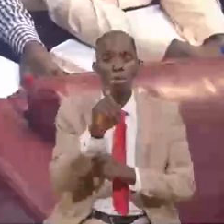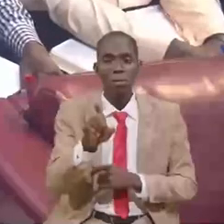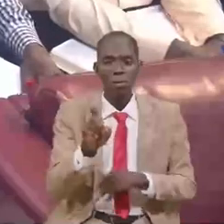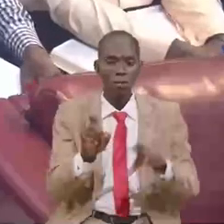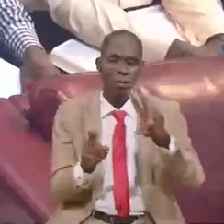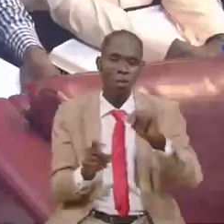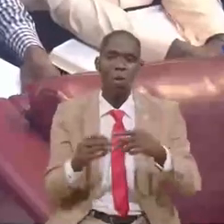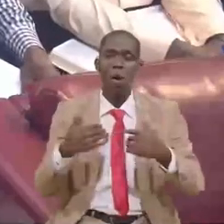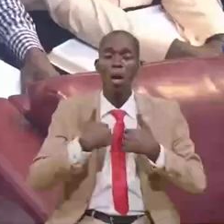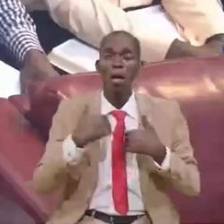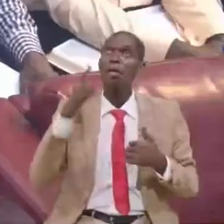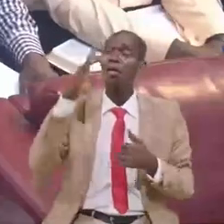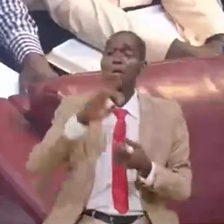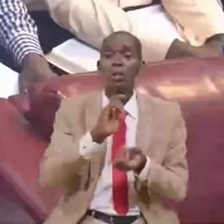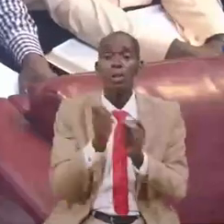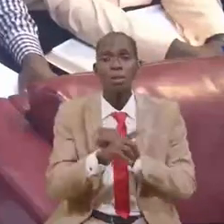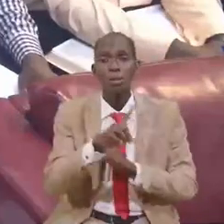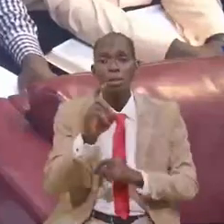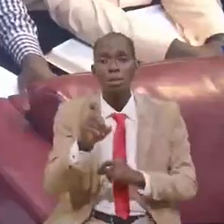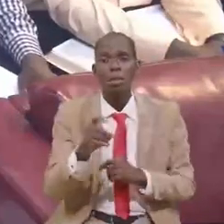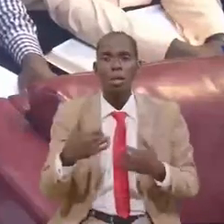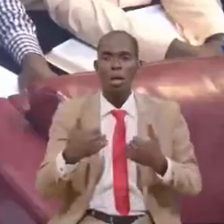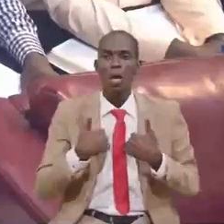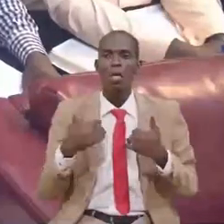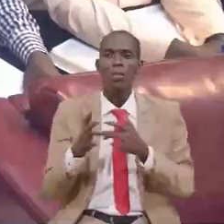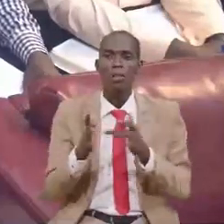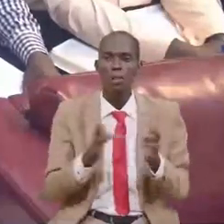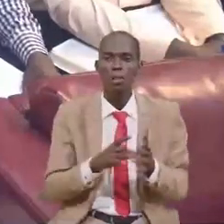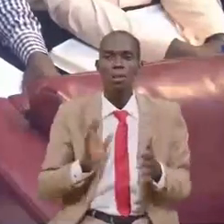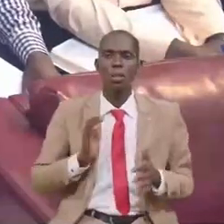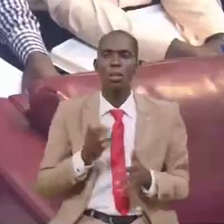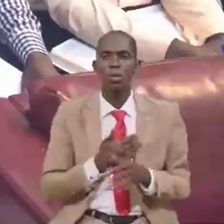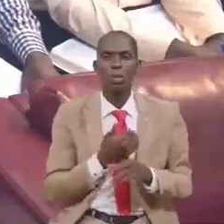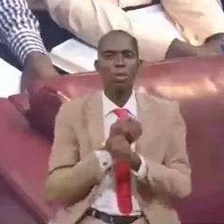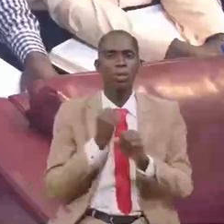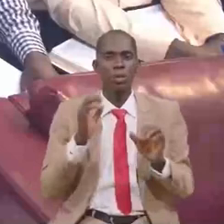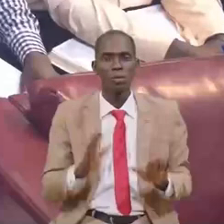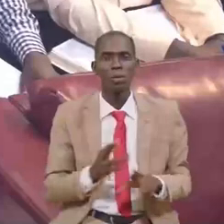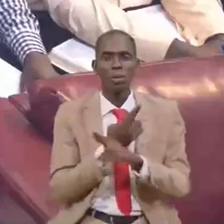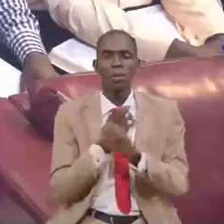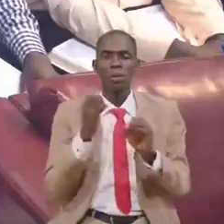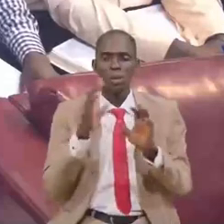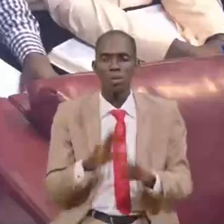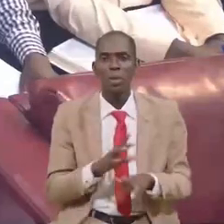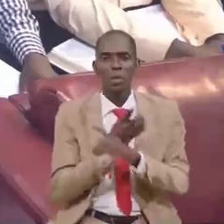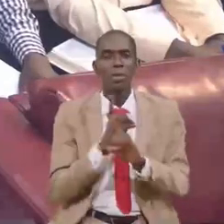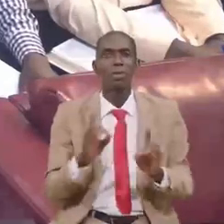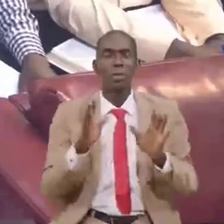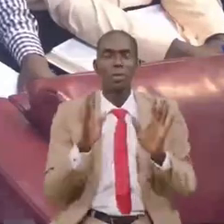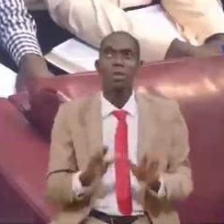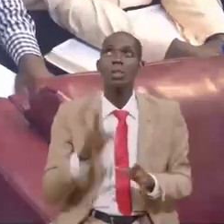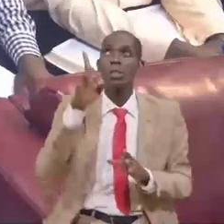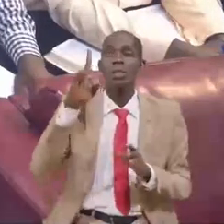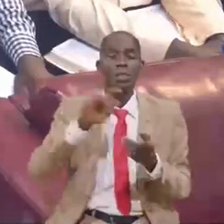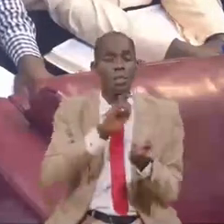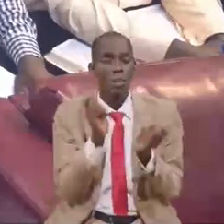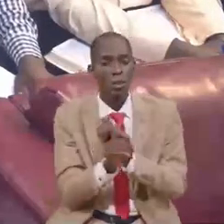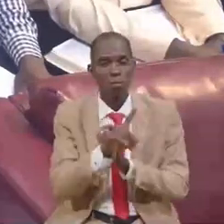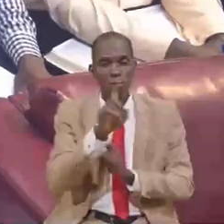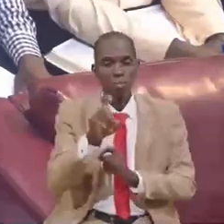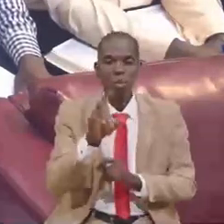a-t-il changé? Jésus, notre Sauveur, Rédempteur, Guérisseur, libérateur. A-t-il changé? Non.